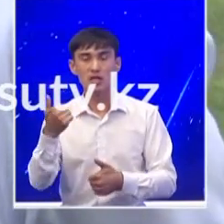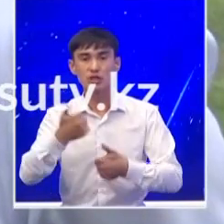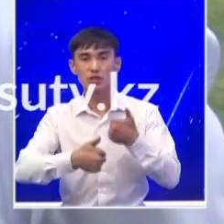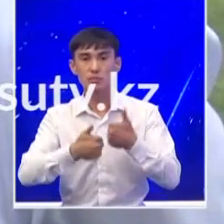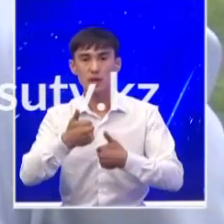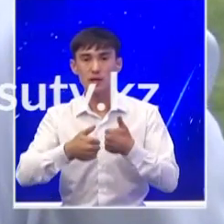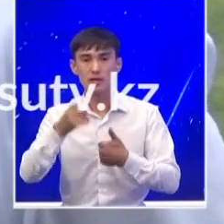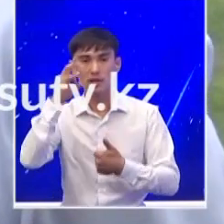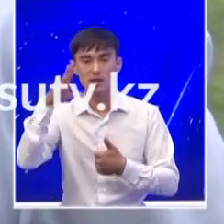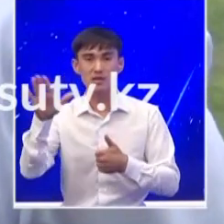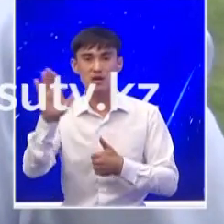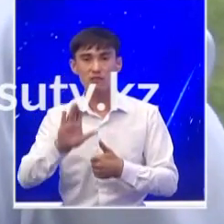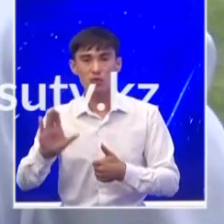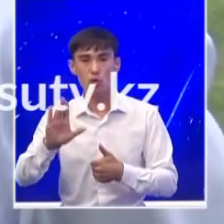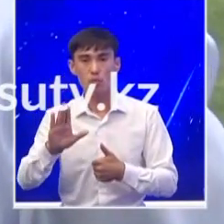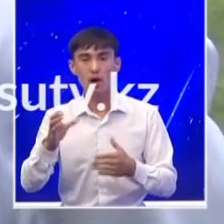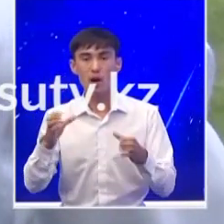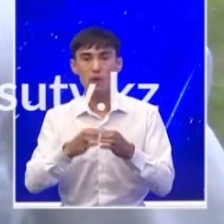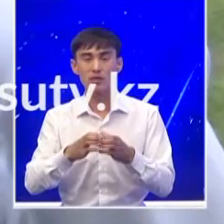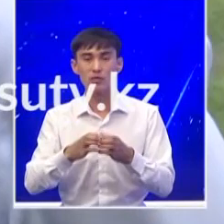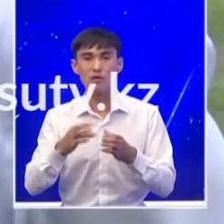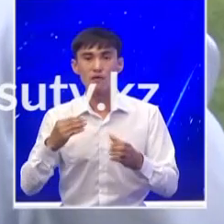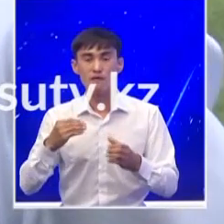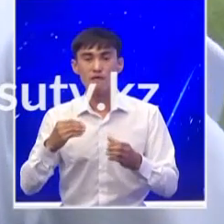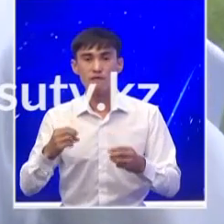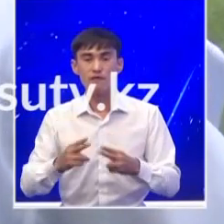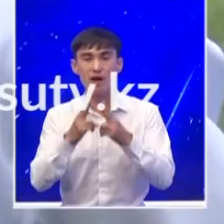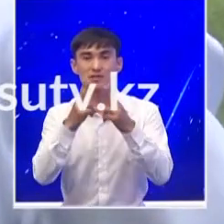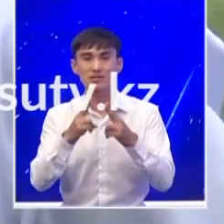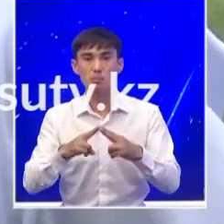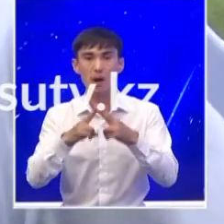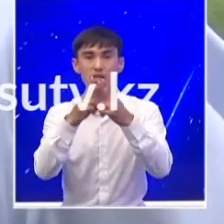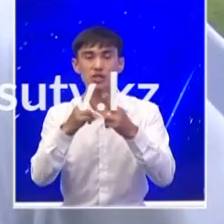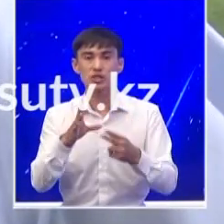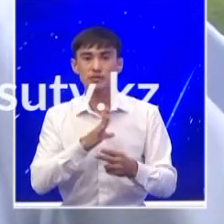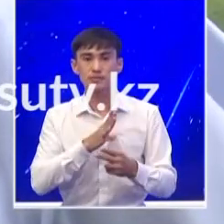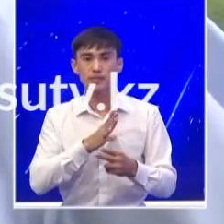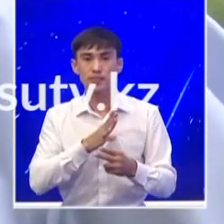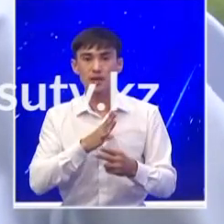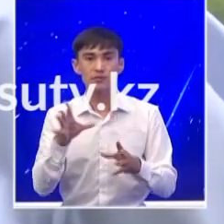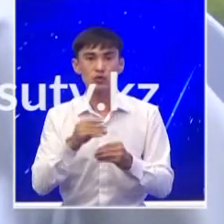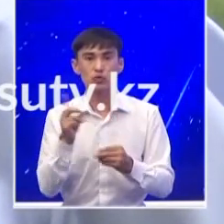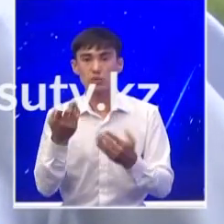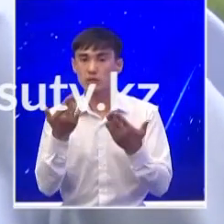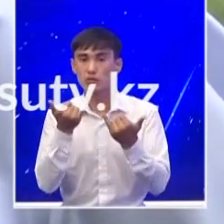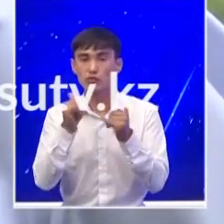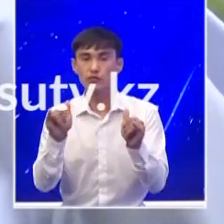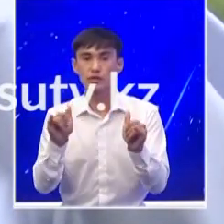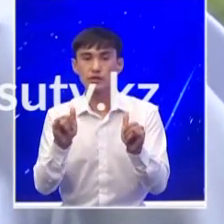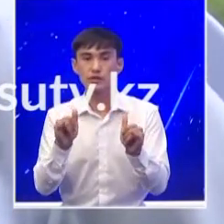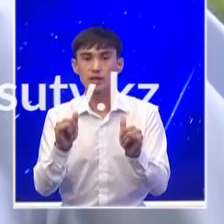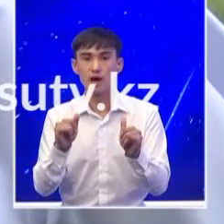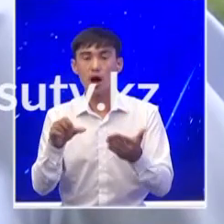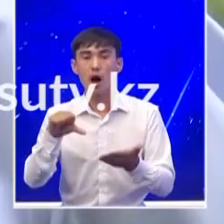чемпионате Европы команду Франции в Париже, что было очень неожиданно.